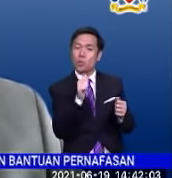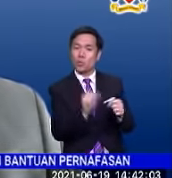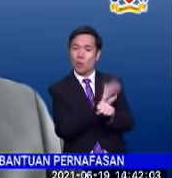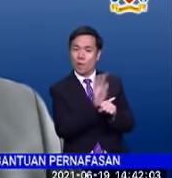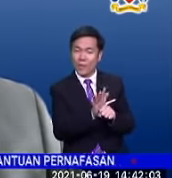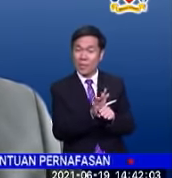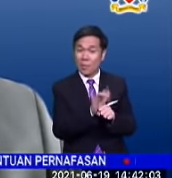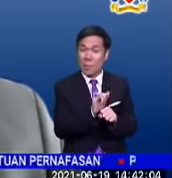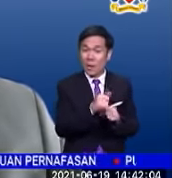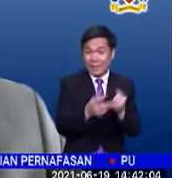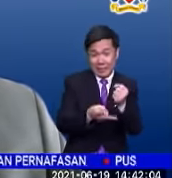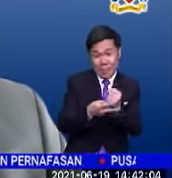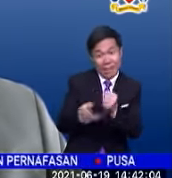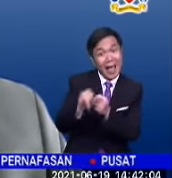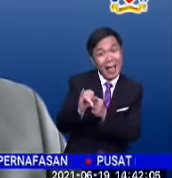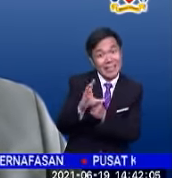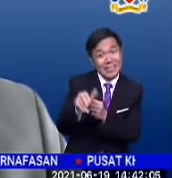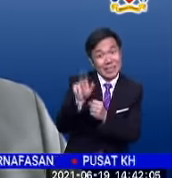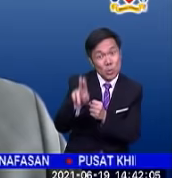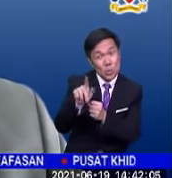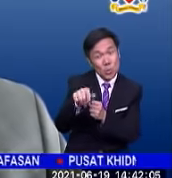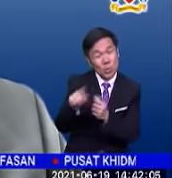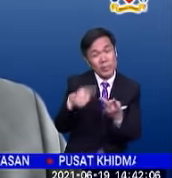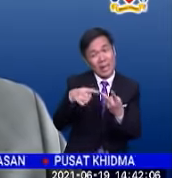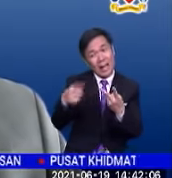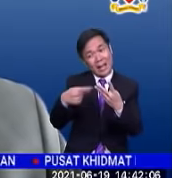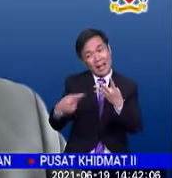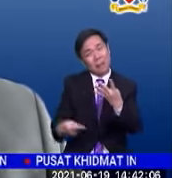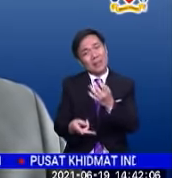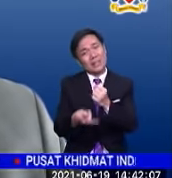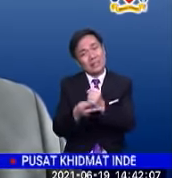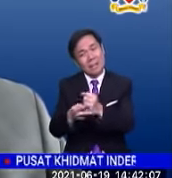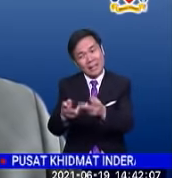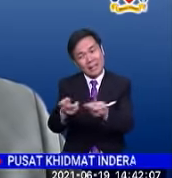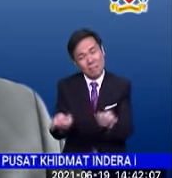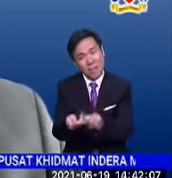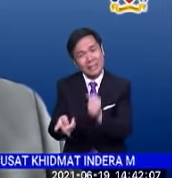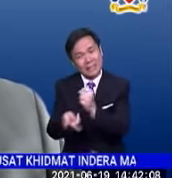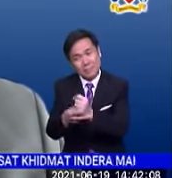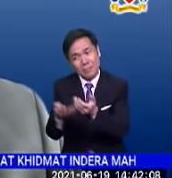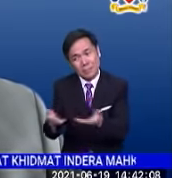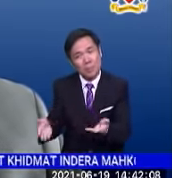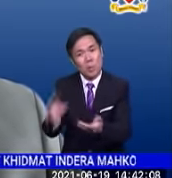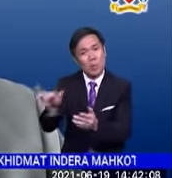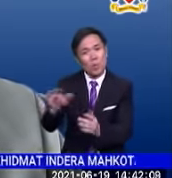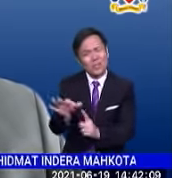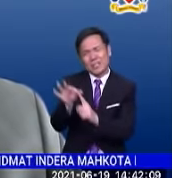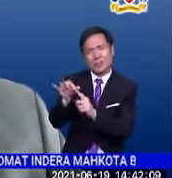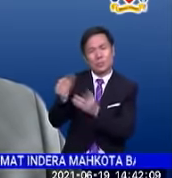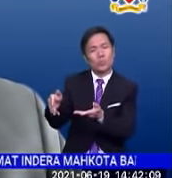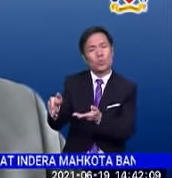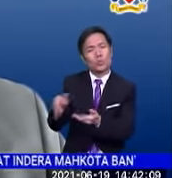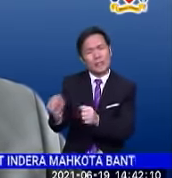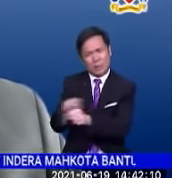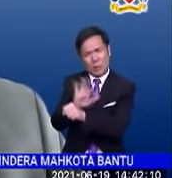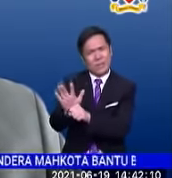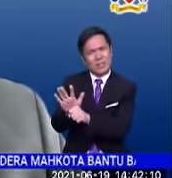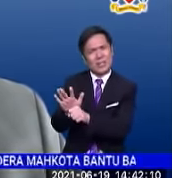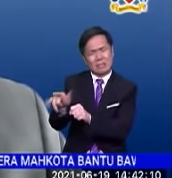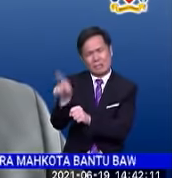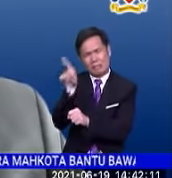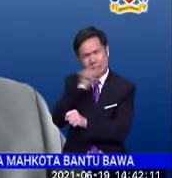dapat menjimatkan tempat ICU, tempat ward dan pelbagai logistik lain supaya dapat digunakan untuk pesakit COVID-19 yang betul-betul